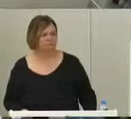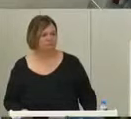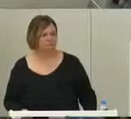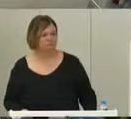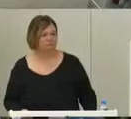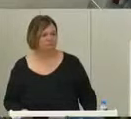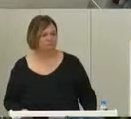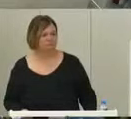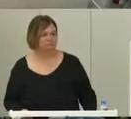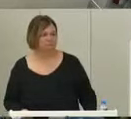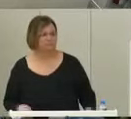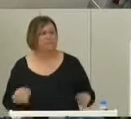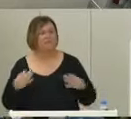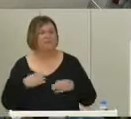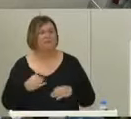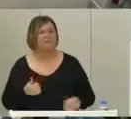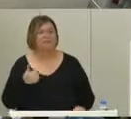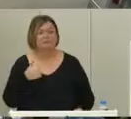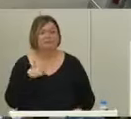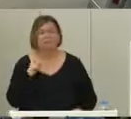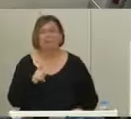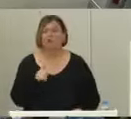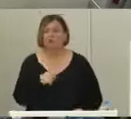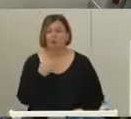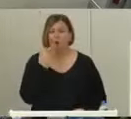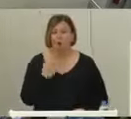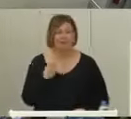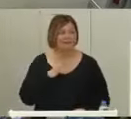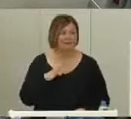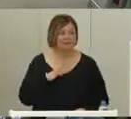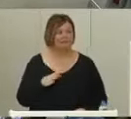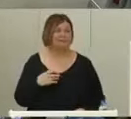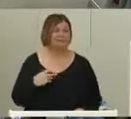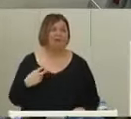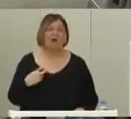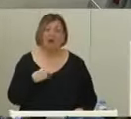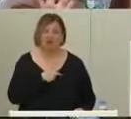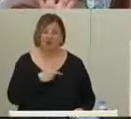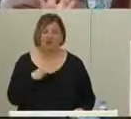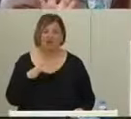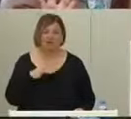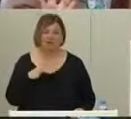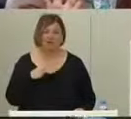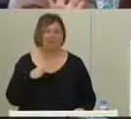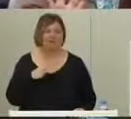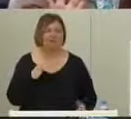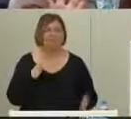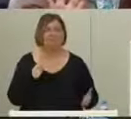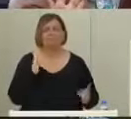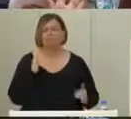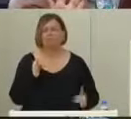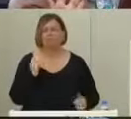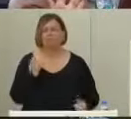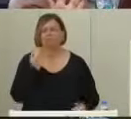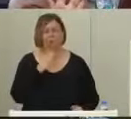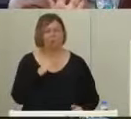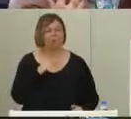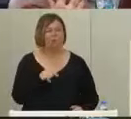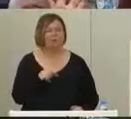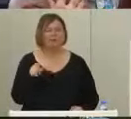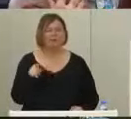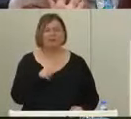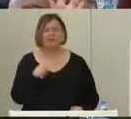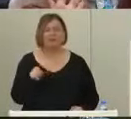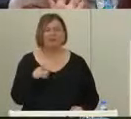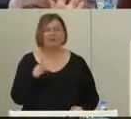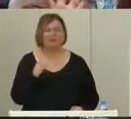Sayın Başkanım şimdi öncelikle şunu söylemek isterim. Bir kere aşk varsa ihanet yoktur. Bu ikisi birbiriyle